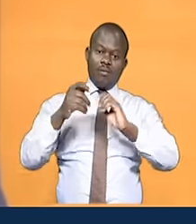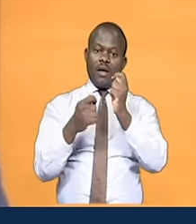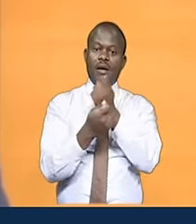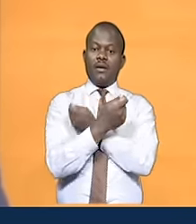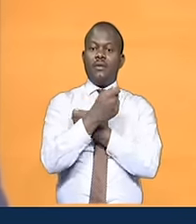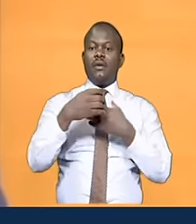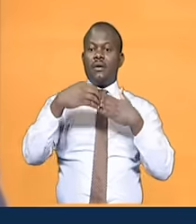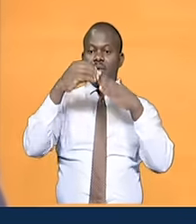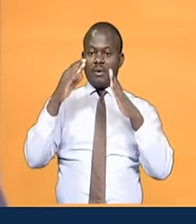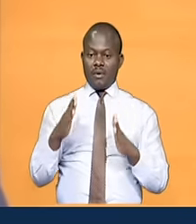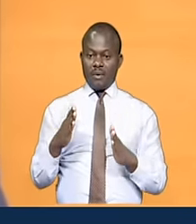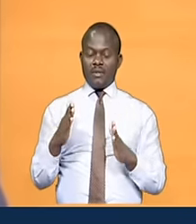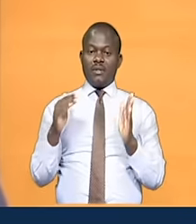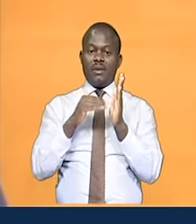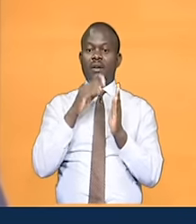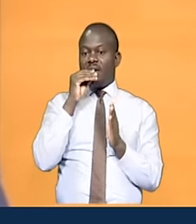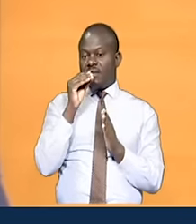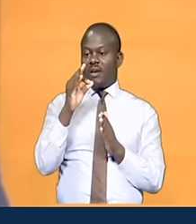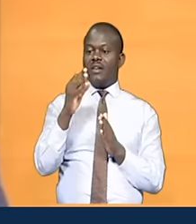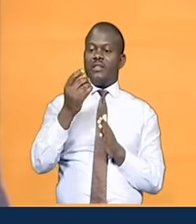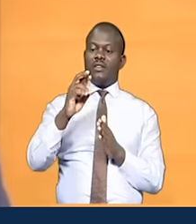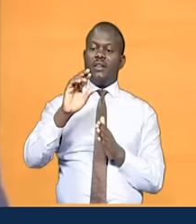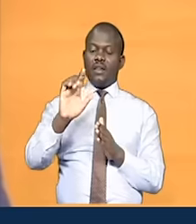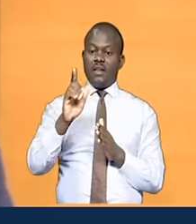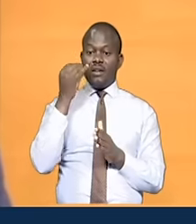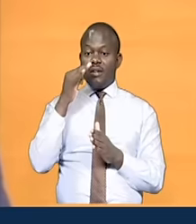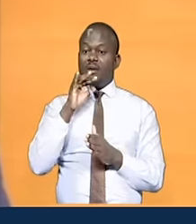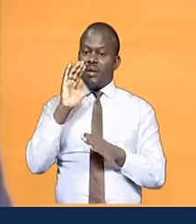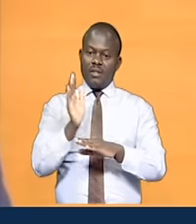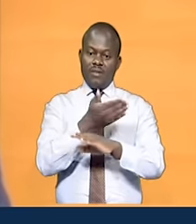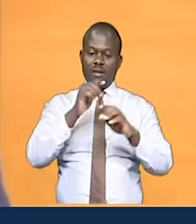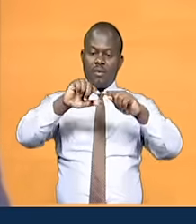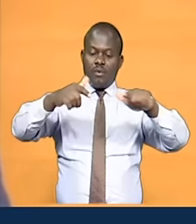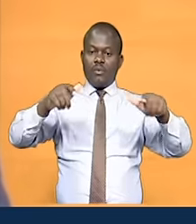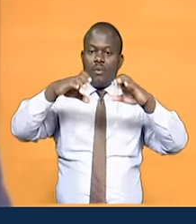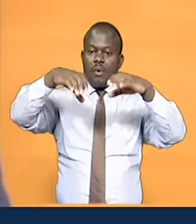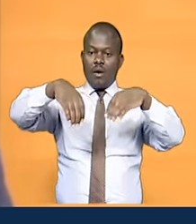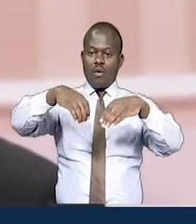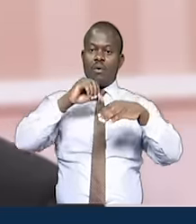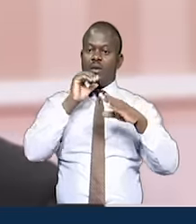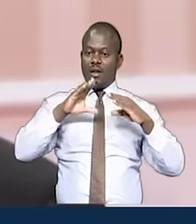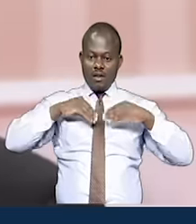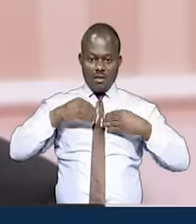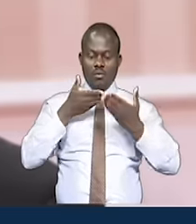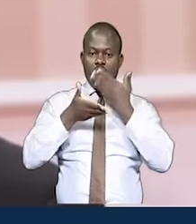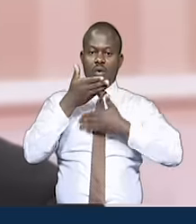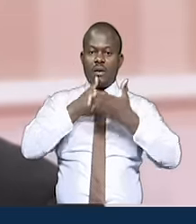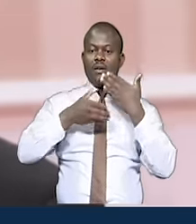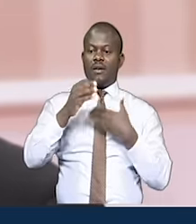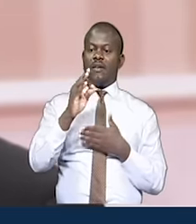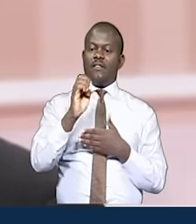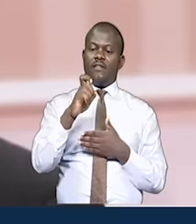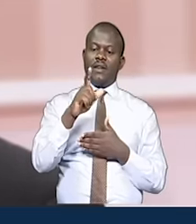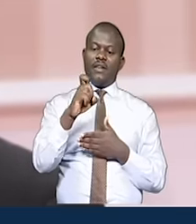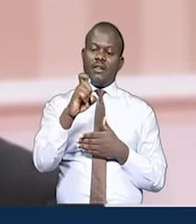ubutegetsi navuga ko FDLR nitabanza kuvanwa ku butaka bwa Congo ntazemera kugana na Tshisekedi